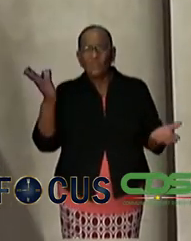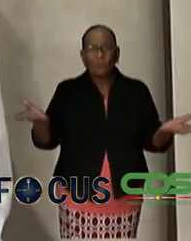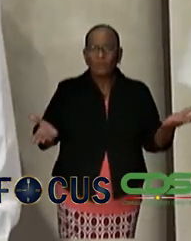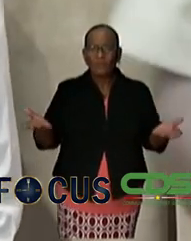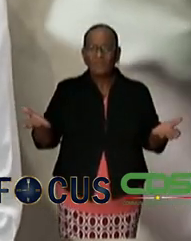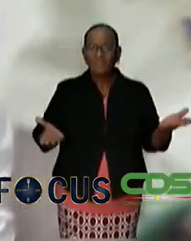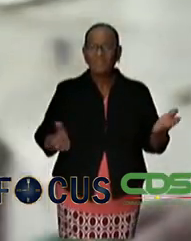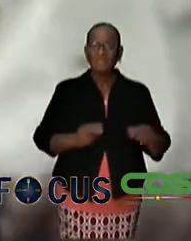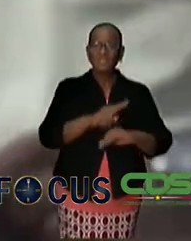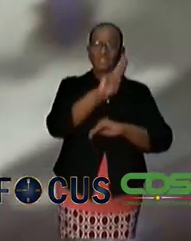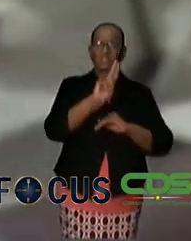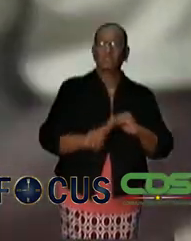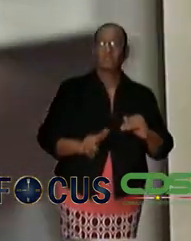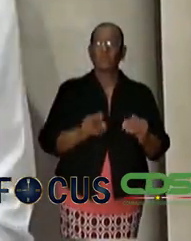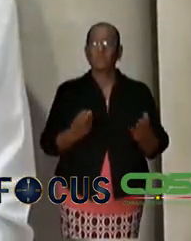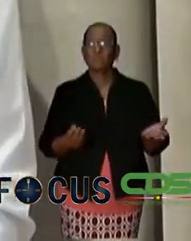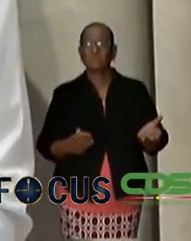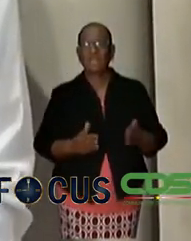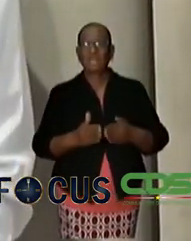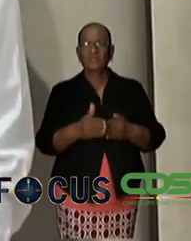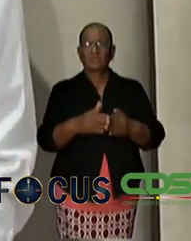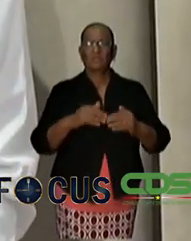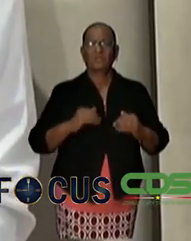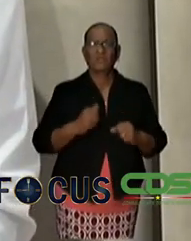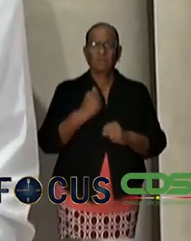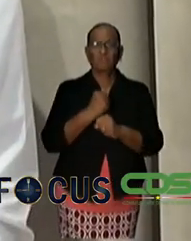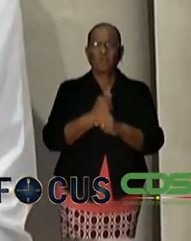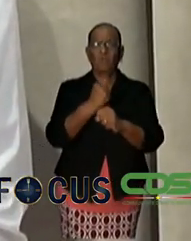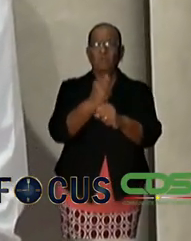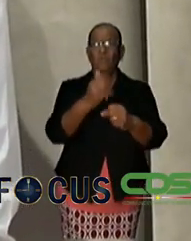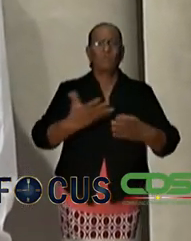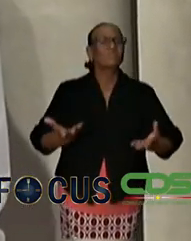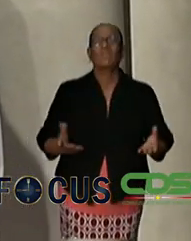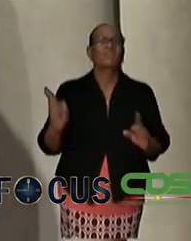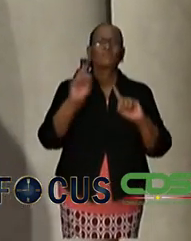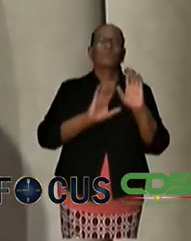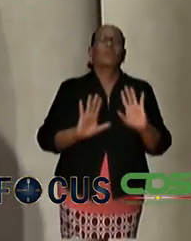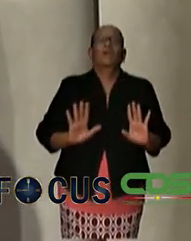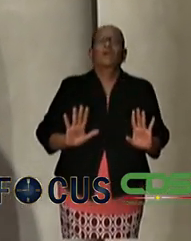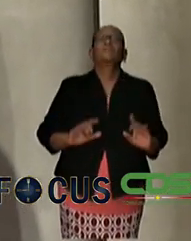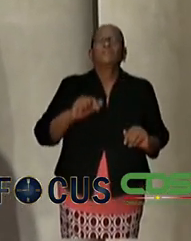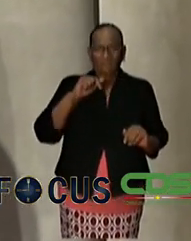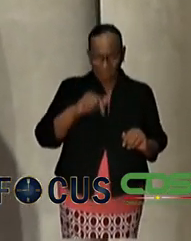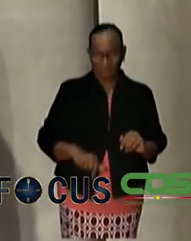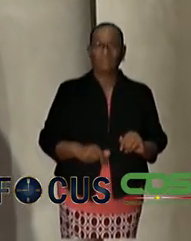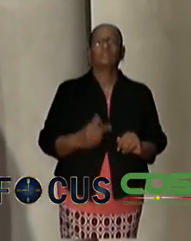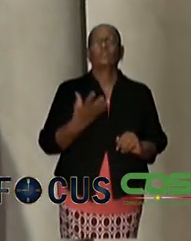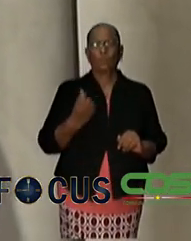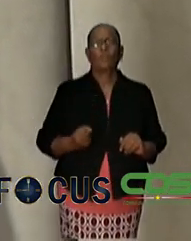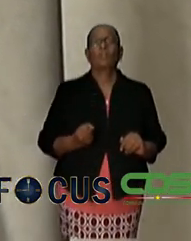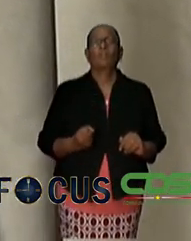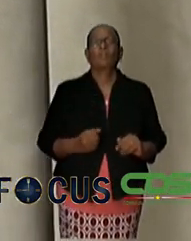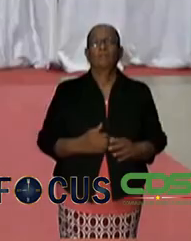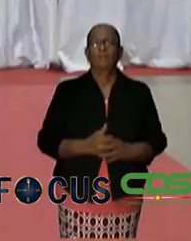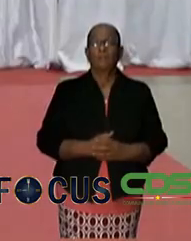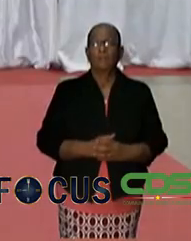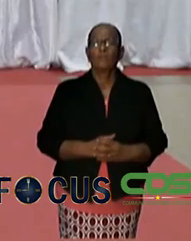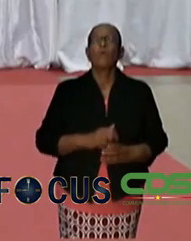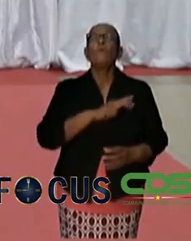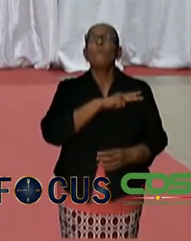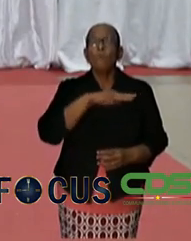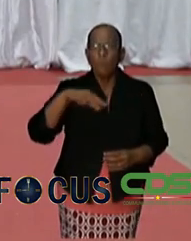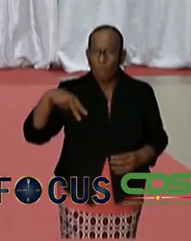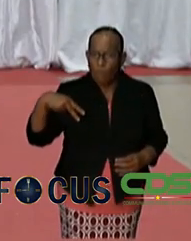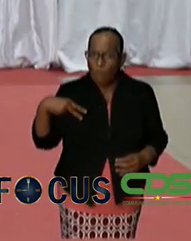de overheid de benen stijf houdt. Maar dat is niet het verhaal. Dit is het verhaal wat ik u nu vertel. Wij